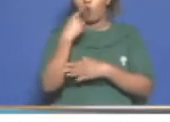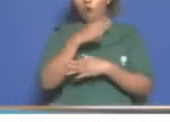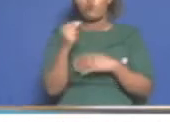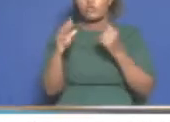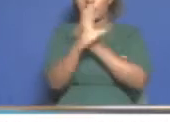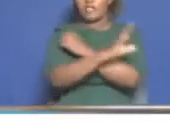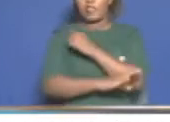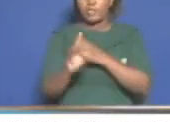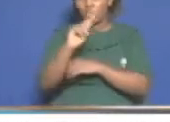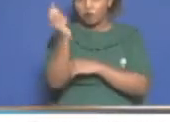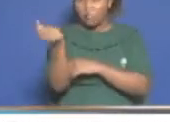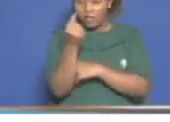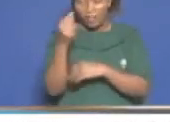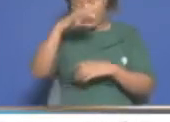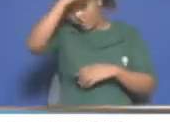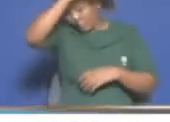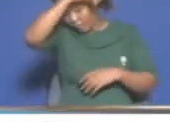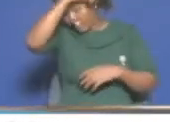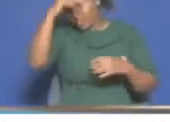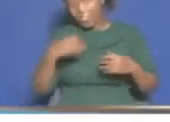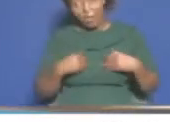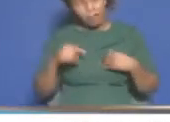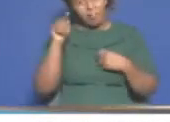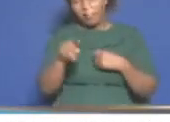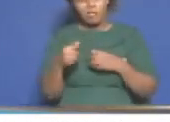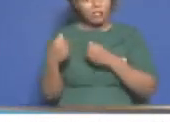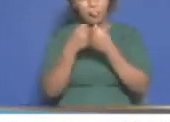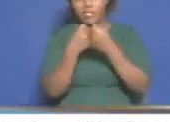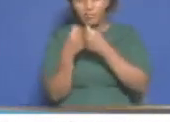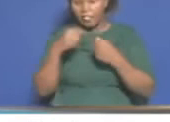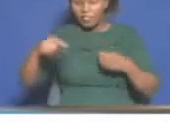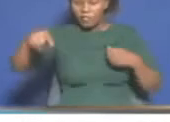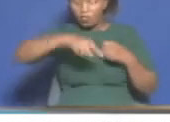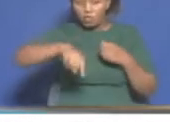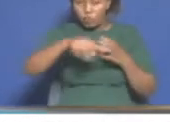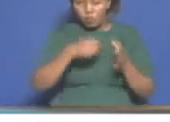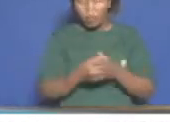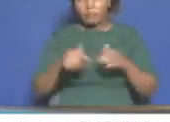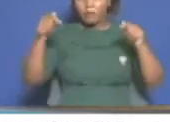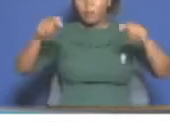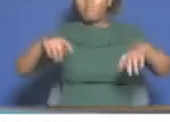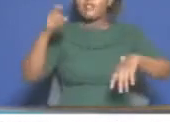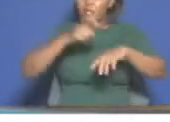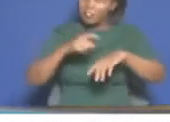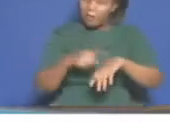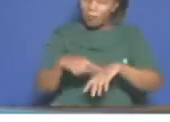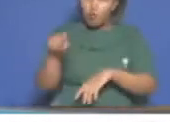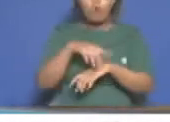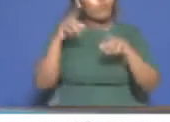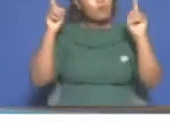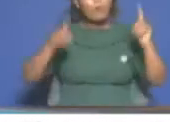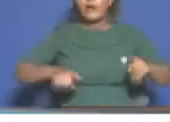hii na wamepata shahada, hii ni changamoto kwetu ya kwamba imefika wakati yatupasa tutoke